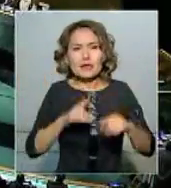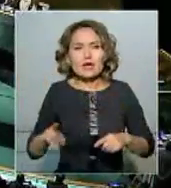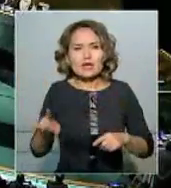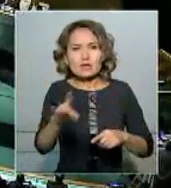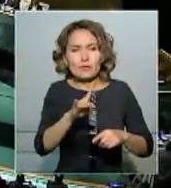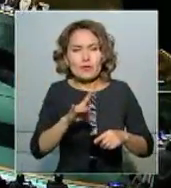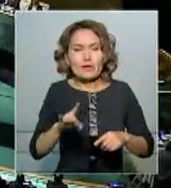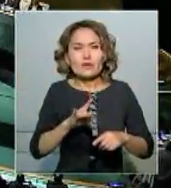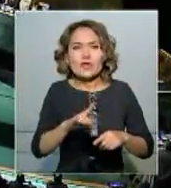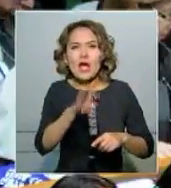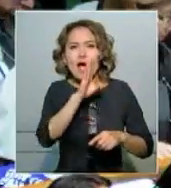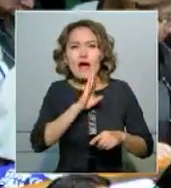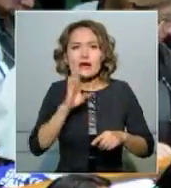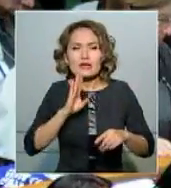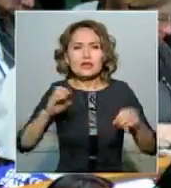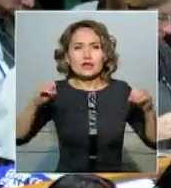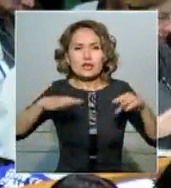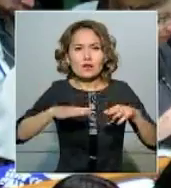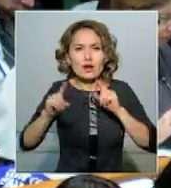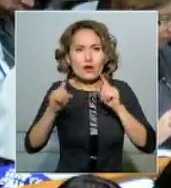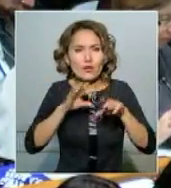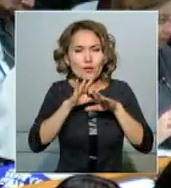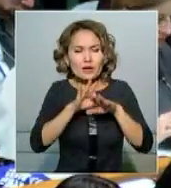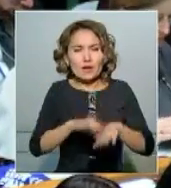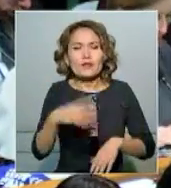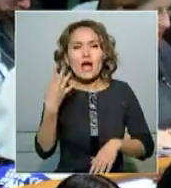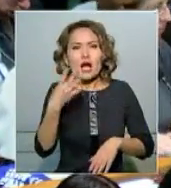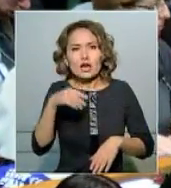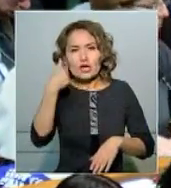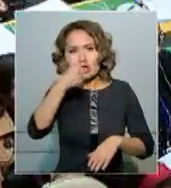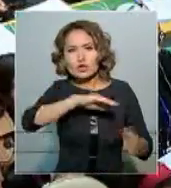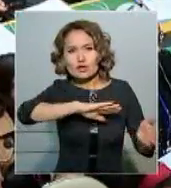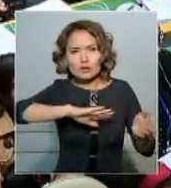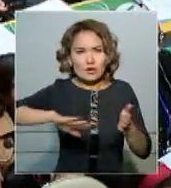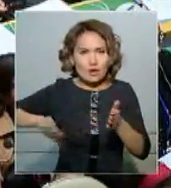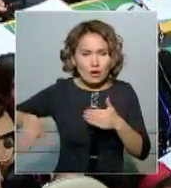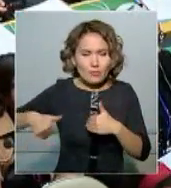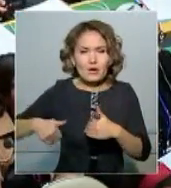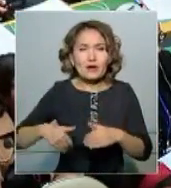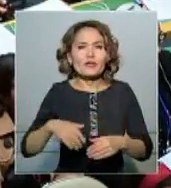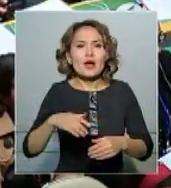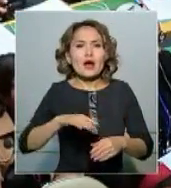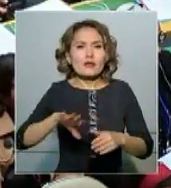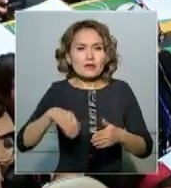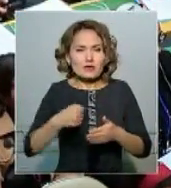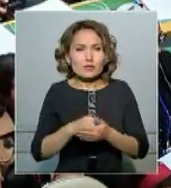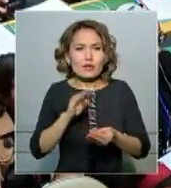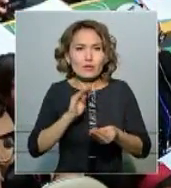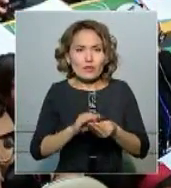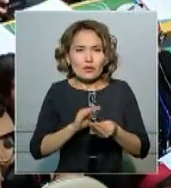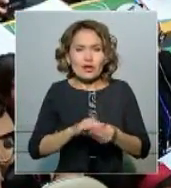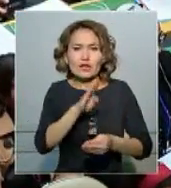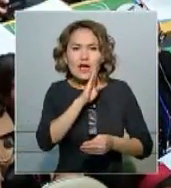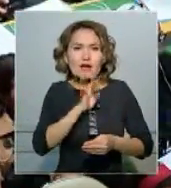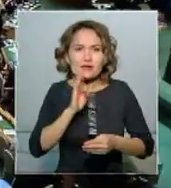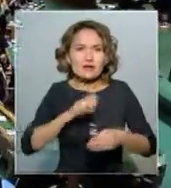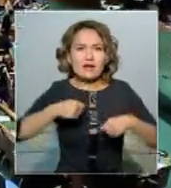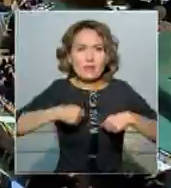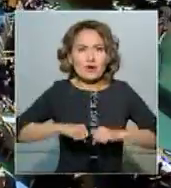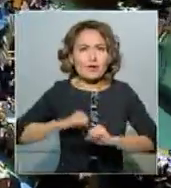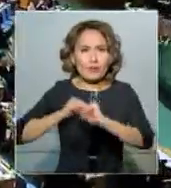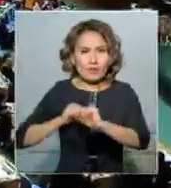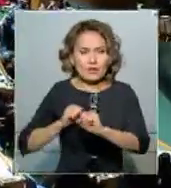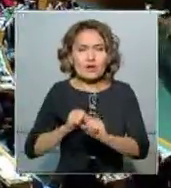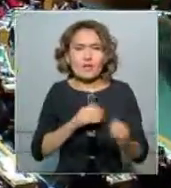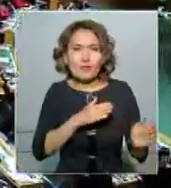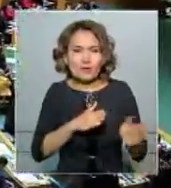көтерілді. Міне, содан бері 40 жылдан астам уақыт өтсе де тақырып өз өзектілігін жоғалтқан жоқ. Жиында сөз алған Гүлшара Әбдіқалықова